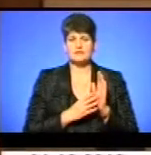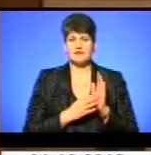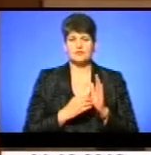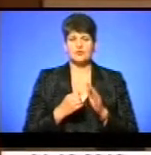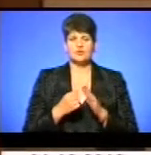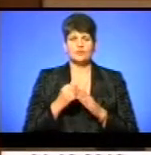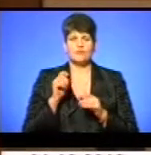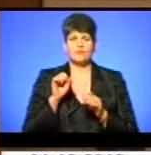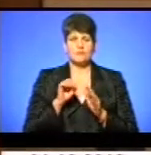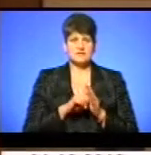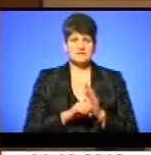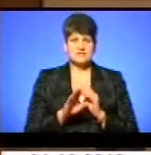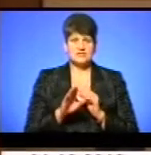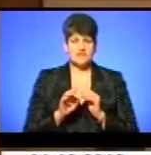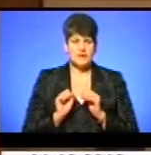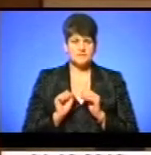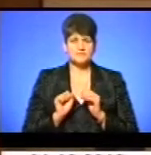вбивства, тобто